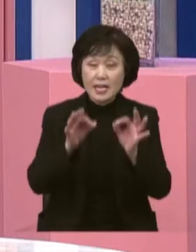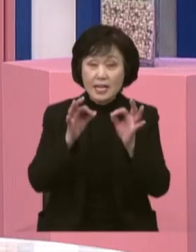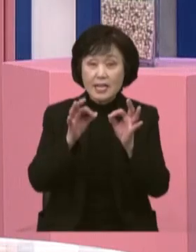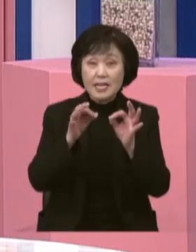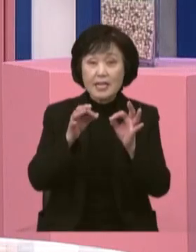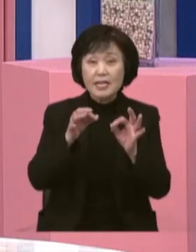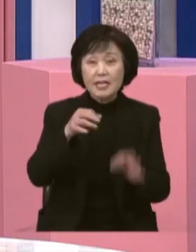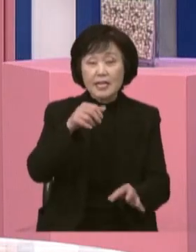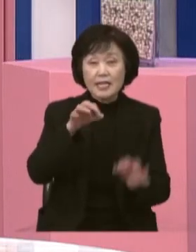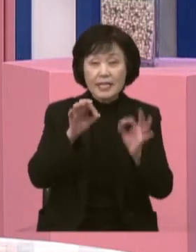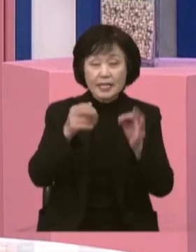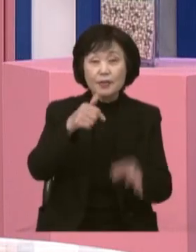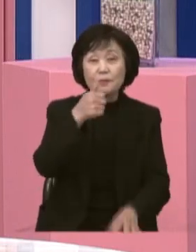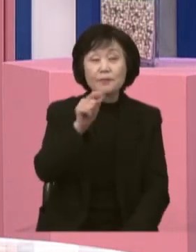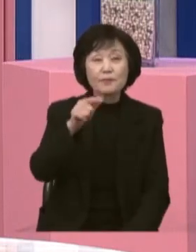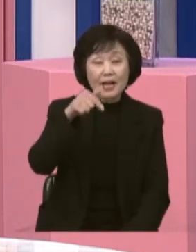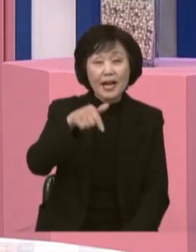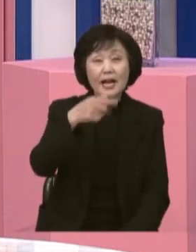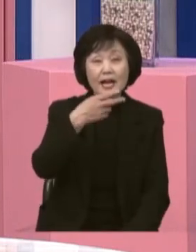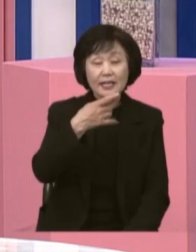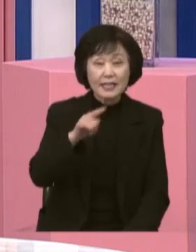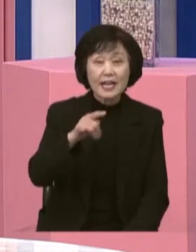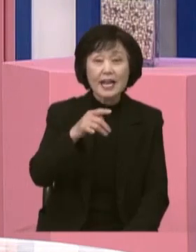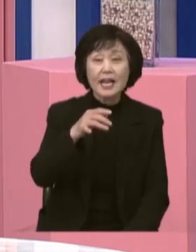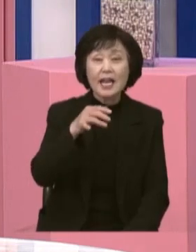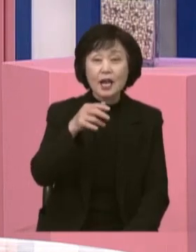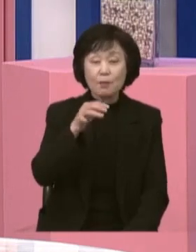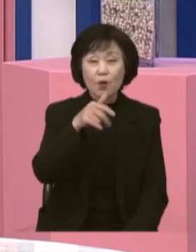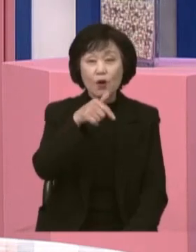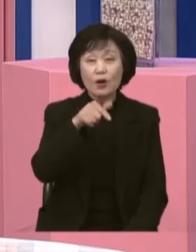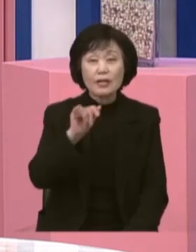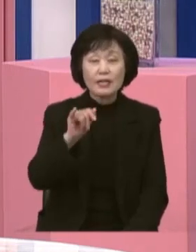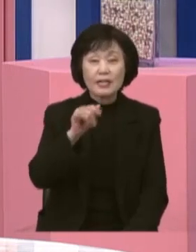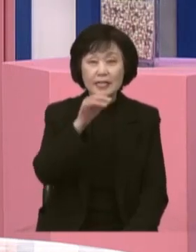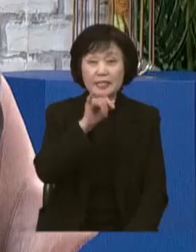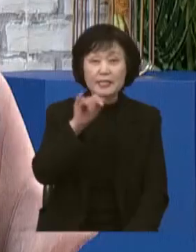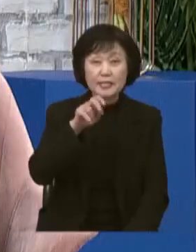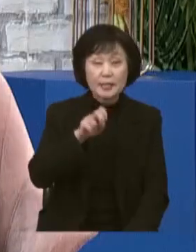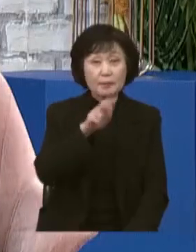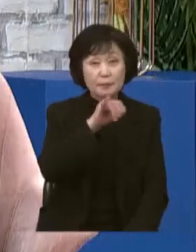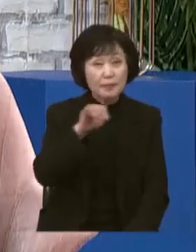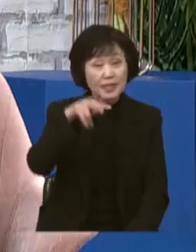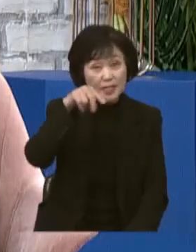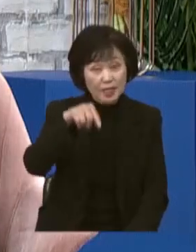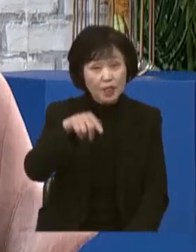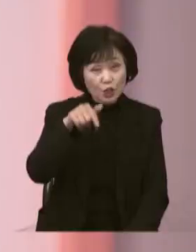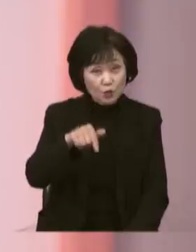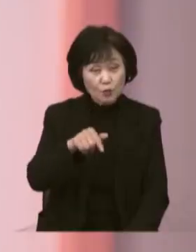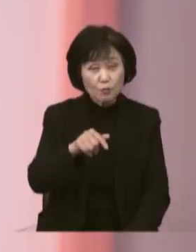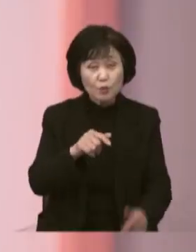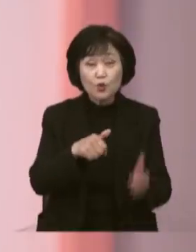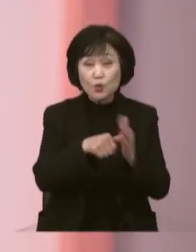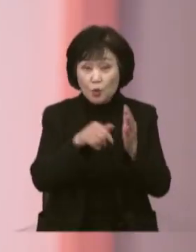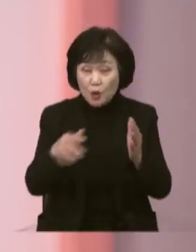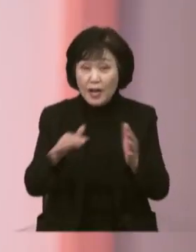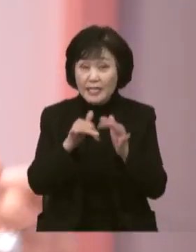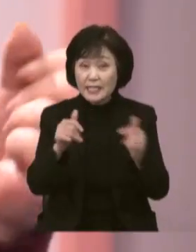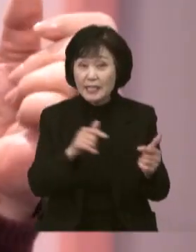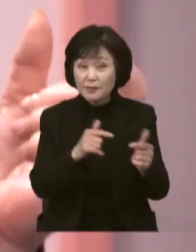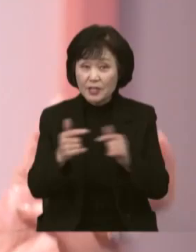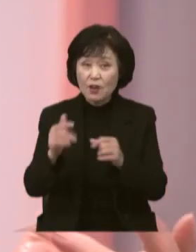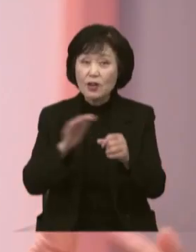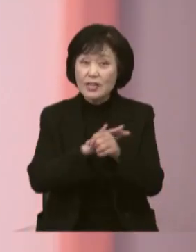전도를 이제 어떻게든지 이제 영혼 구원을 위해서 저희들이 뭐든가 해야 되잖아요. 네네. 그러니까